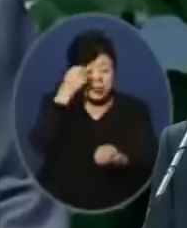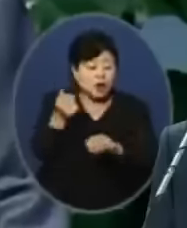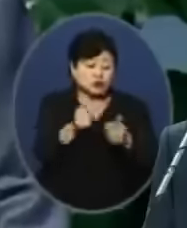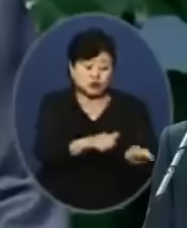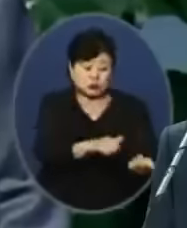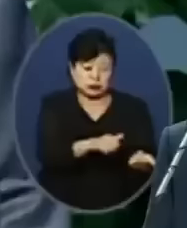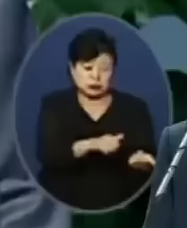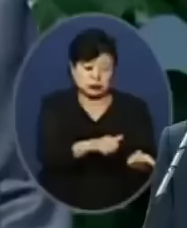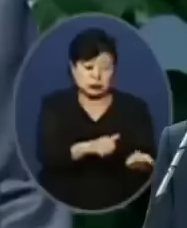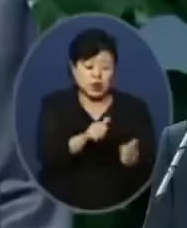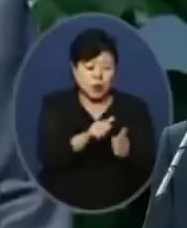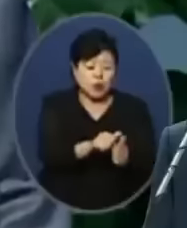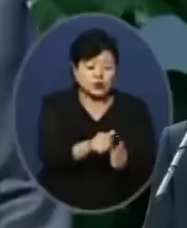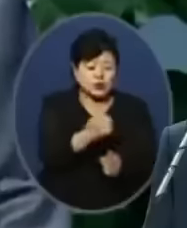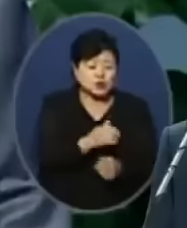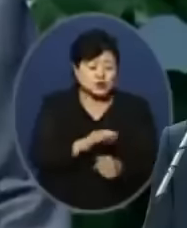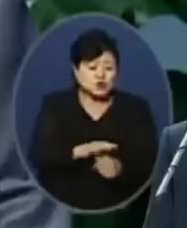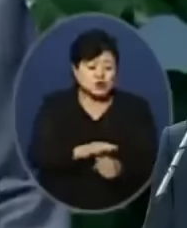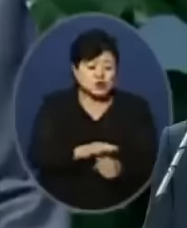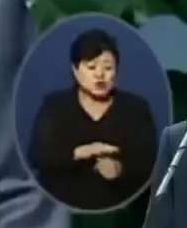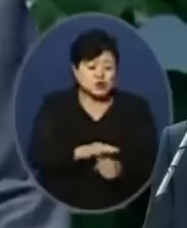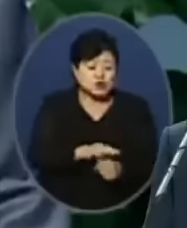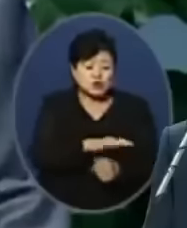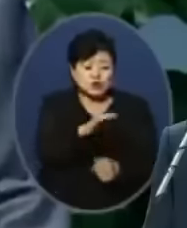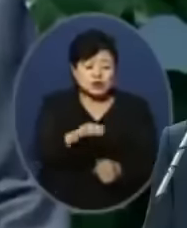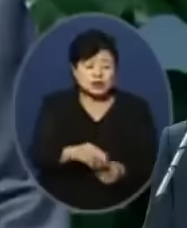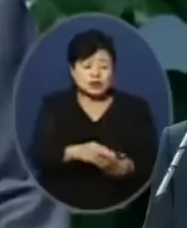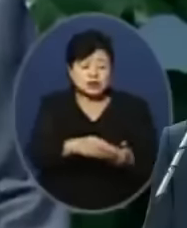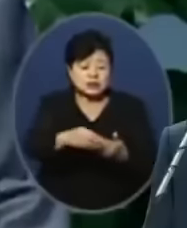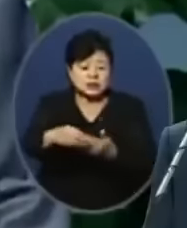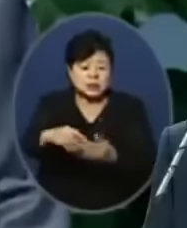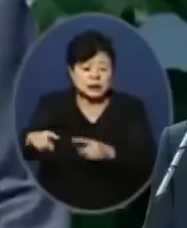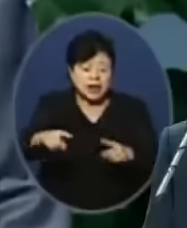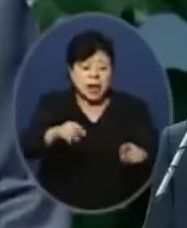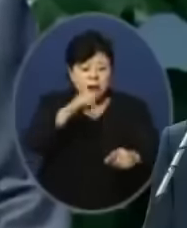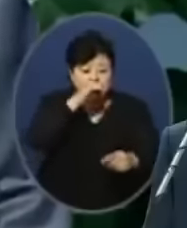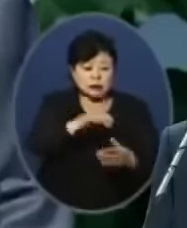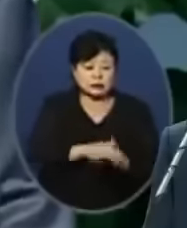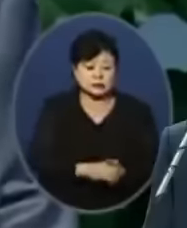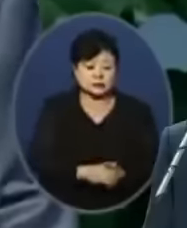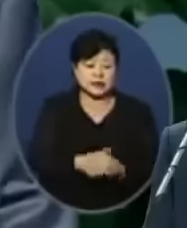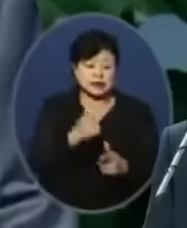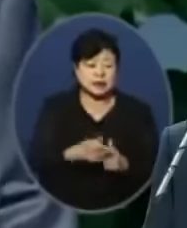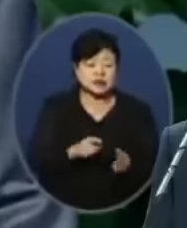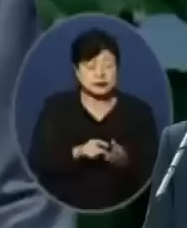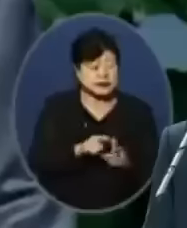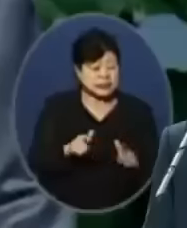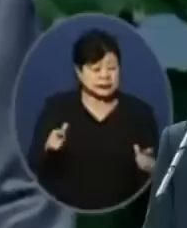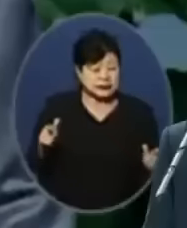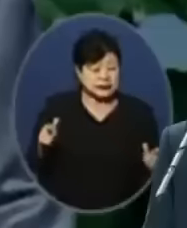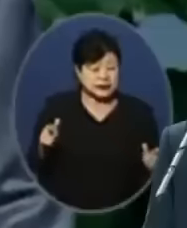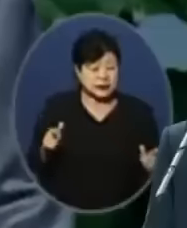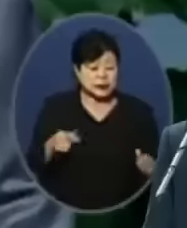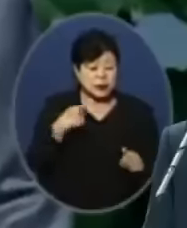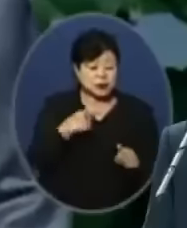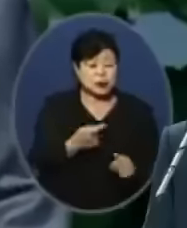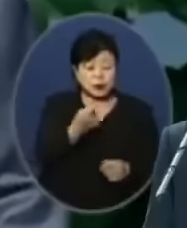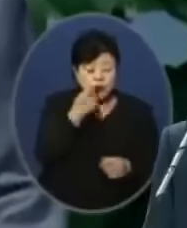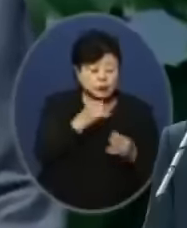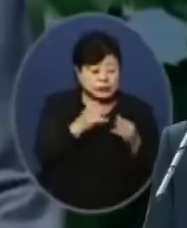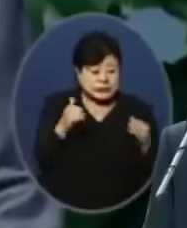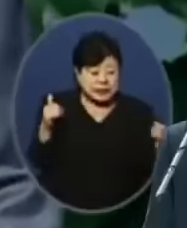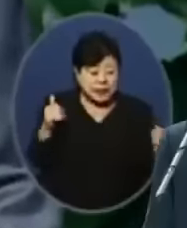죽고 혼과 육이 우리를 이끌고 나가고 있는 것입니다. 예수 믿는 사람 중에 교육을 받은